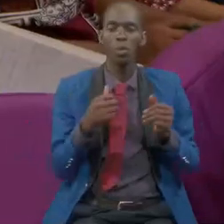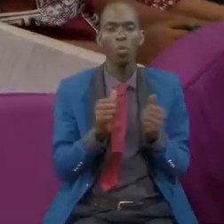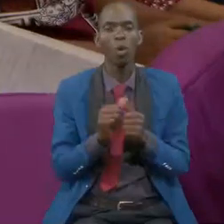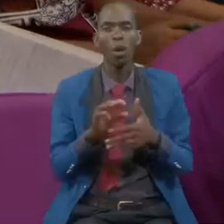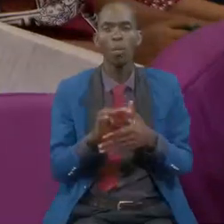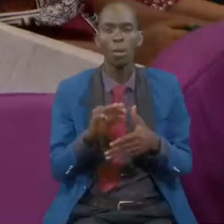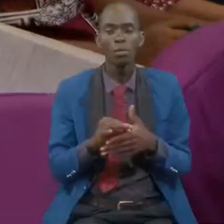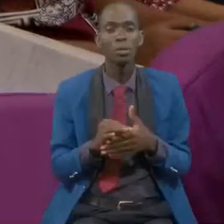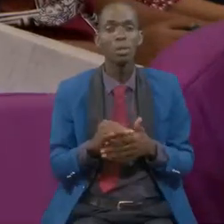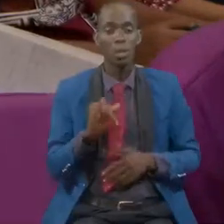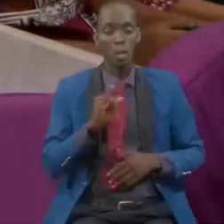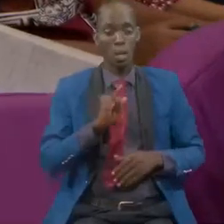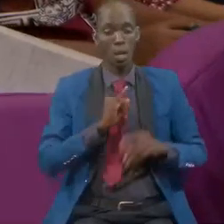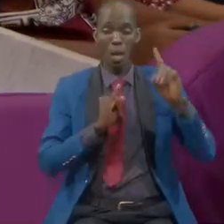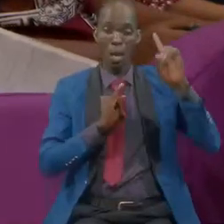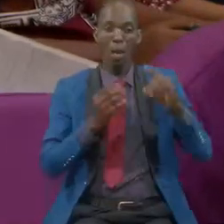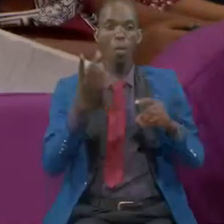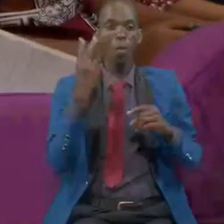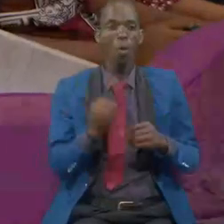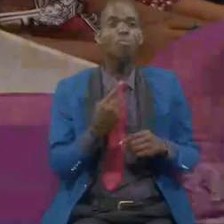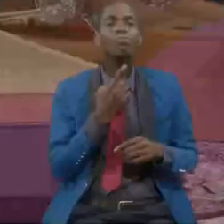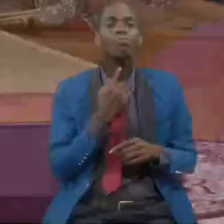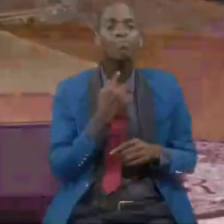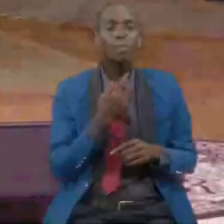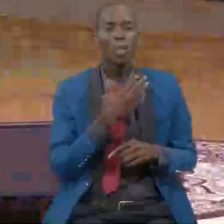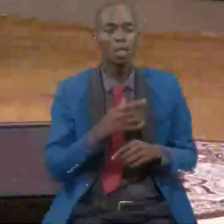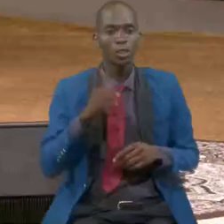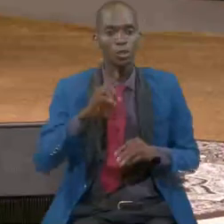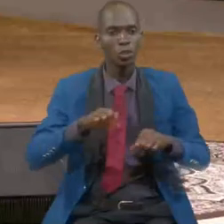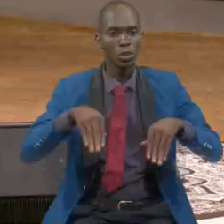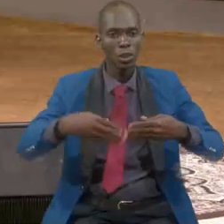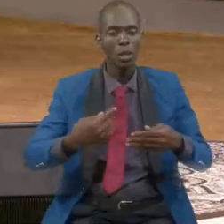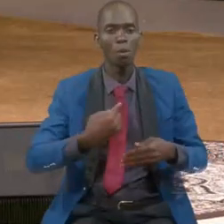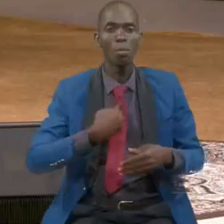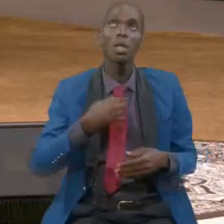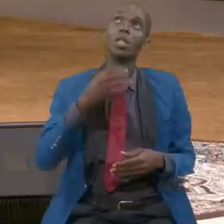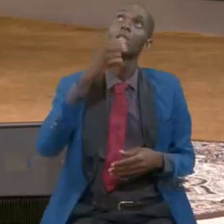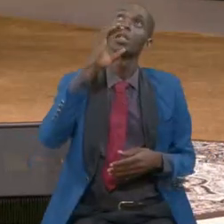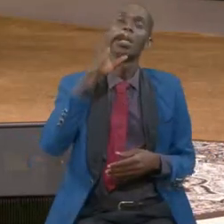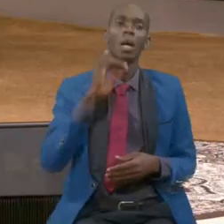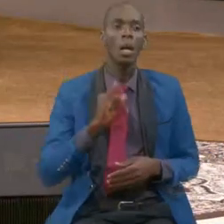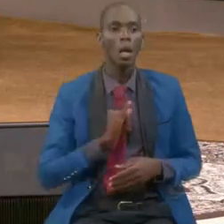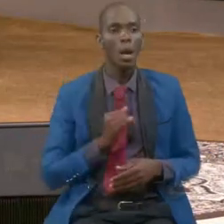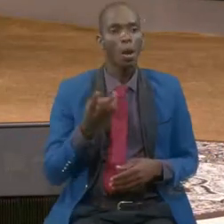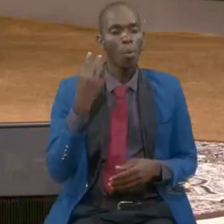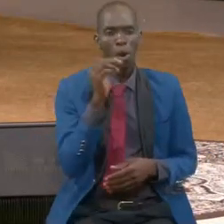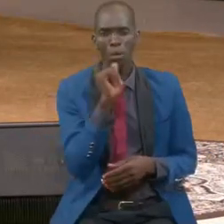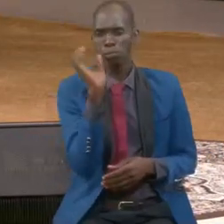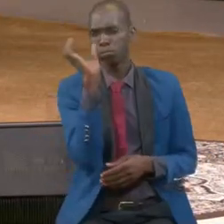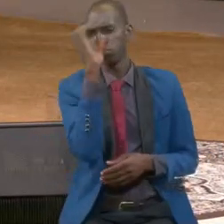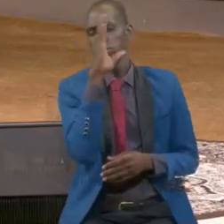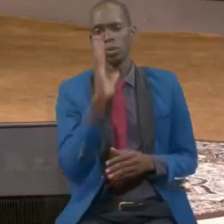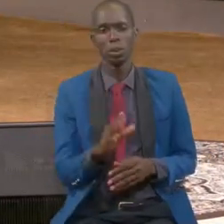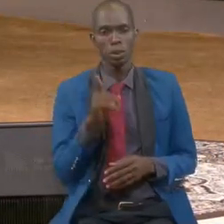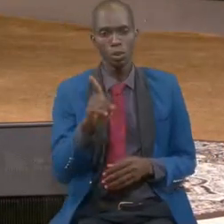m'avez donné à manger. J'ai eu soif et vous m'avez donné à boire. J'étais étranger et